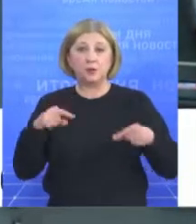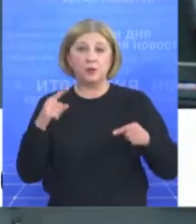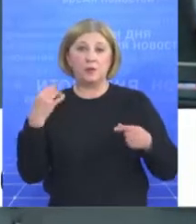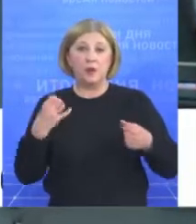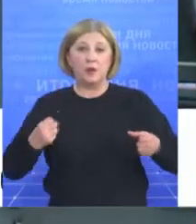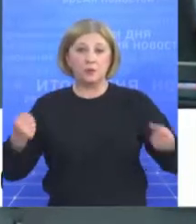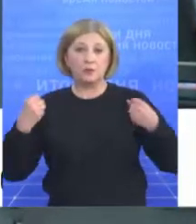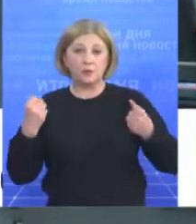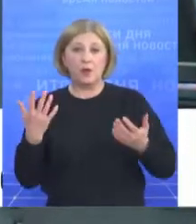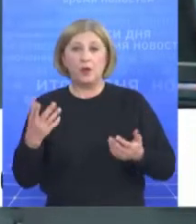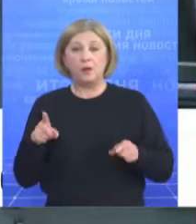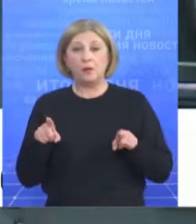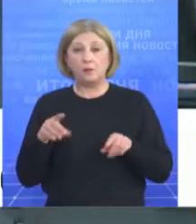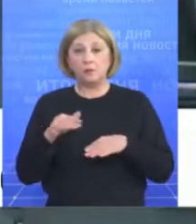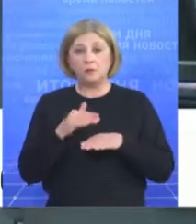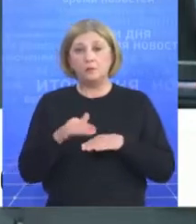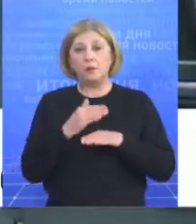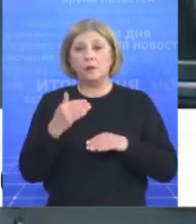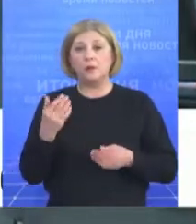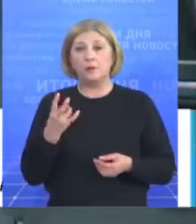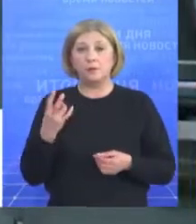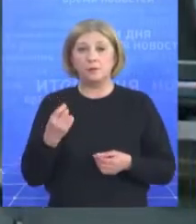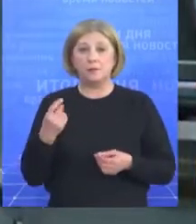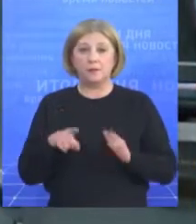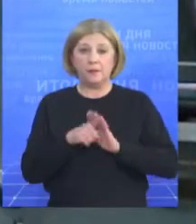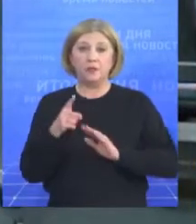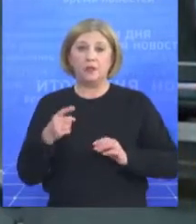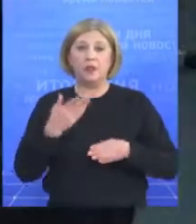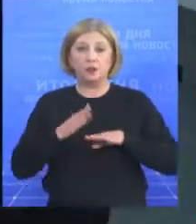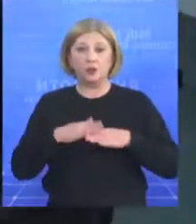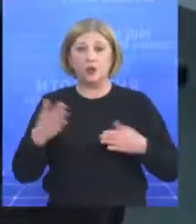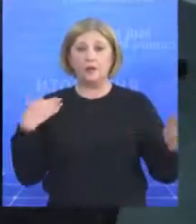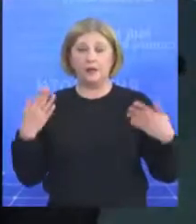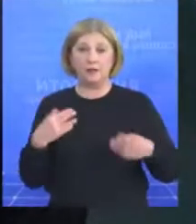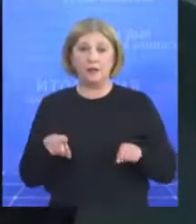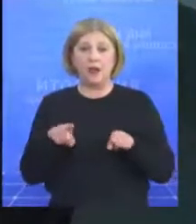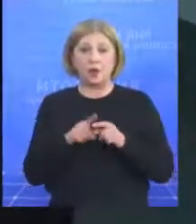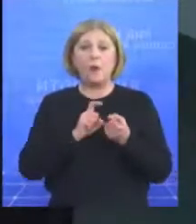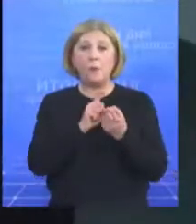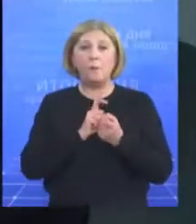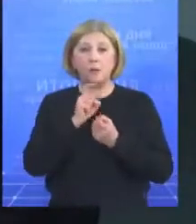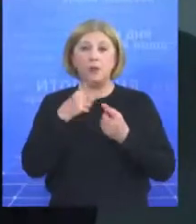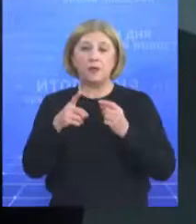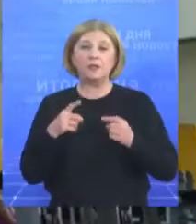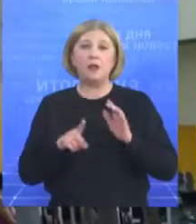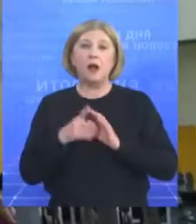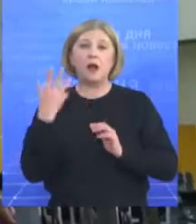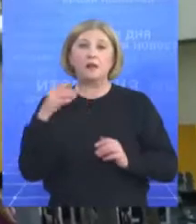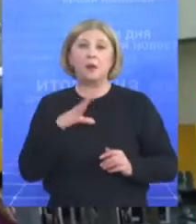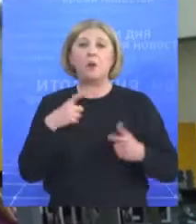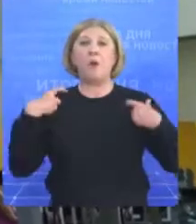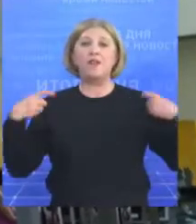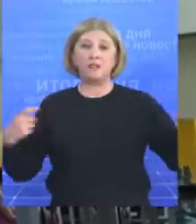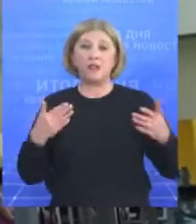там вот руки ломать. Надо, что-то такое доброе надо. И начал заниматься тяжелоатлетикой. Заниматься рукопашной борьбой отец Дмитрий начал, когда